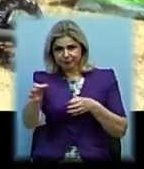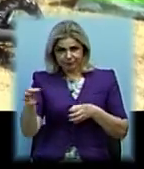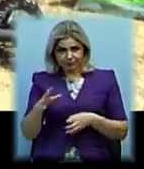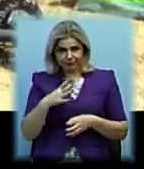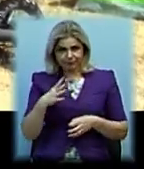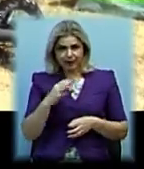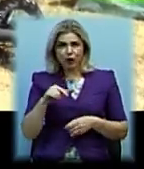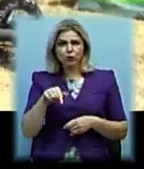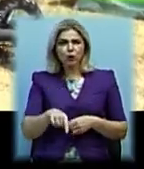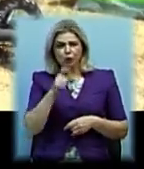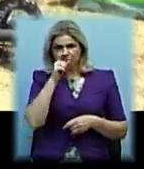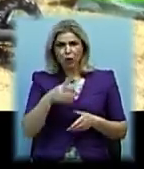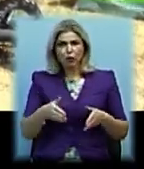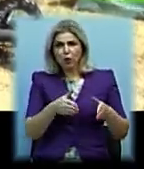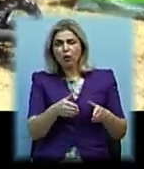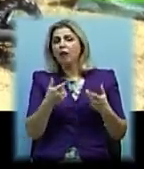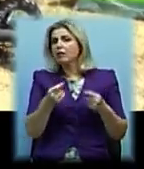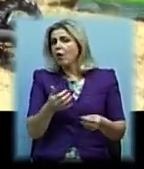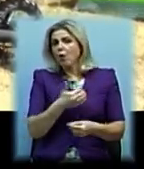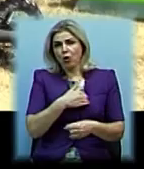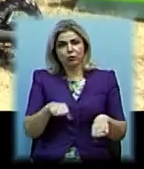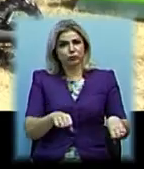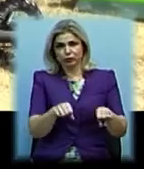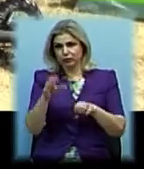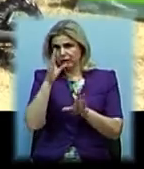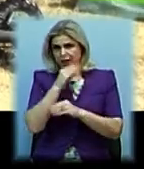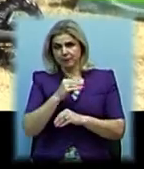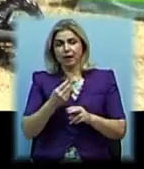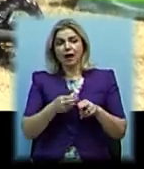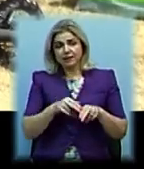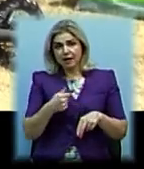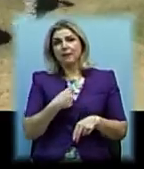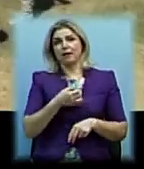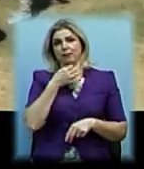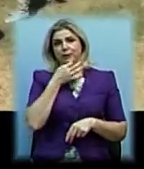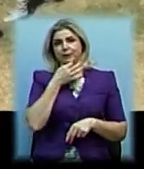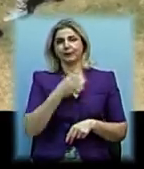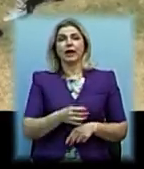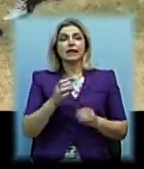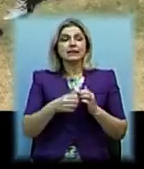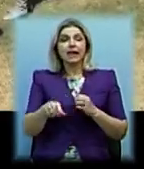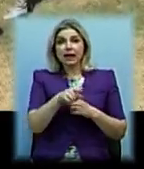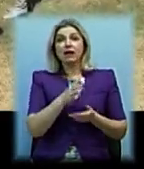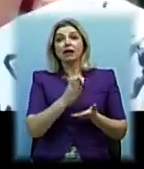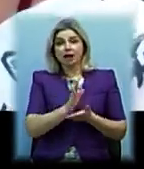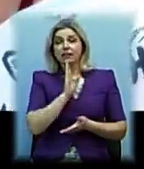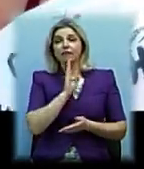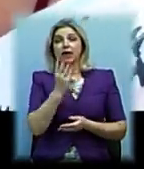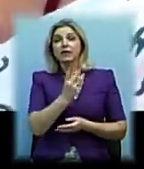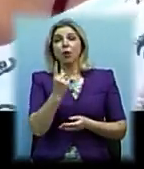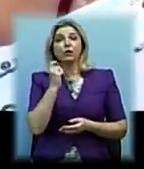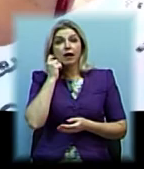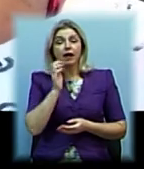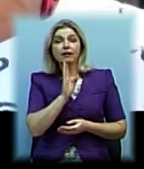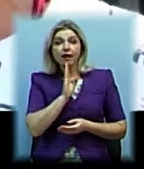по бездоріжжю везде їжджу, де хочу. В общем, це мені і подобається. Серед байкерів є жінки. 31-річна